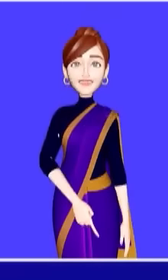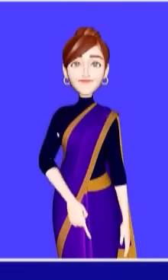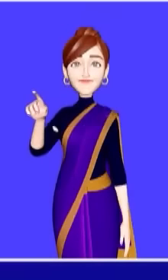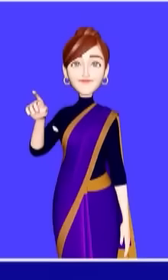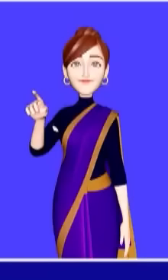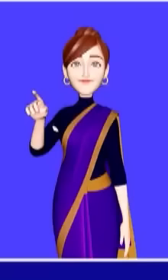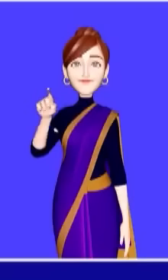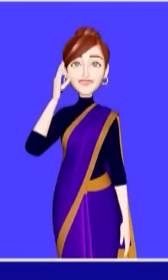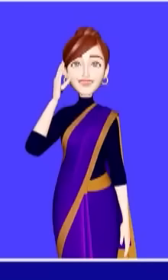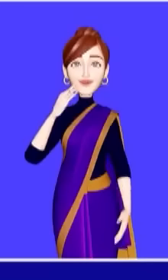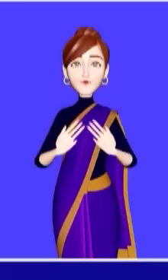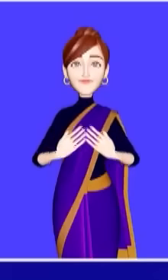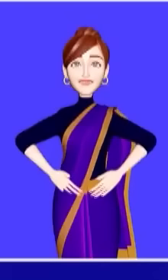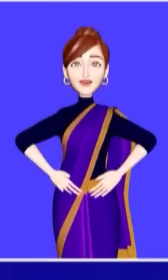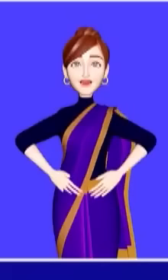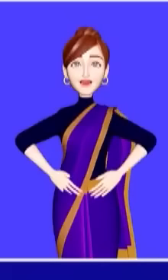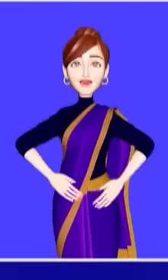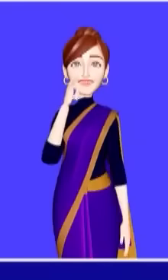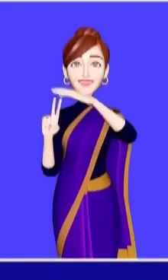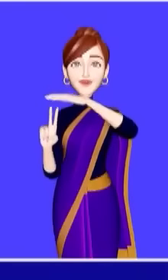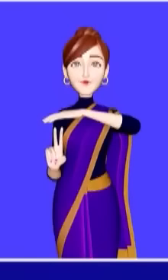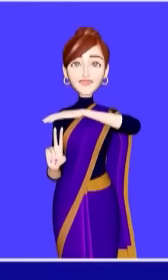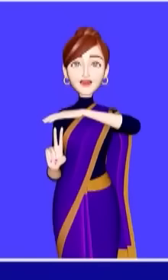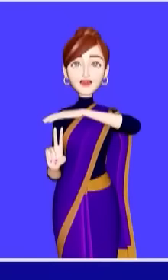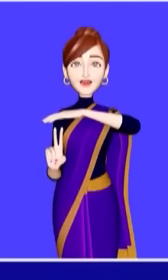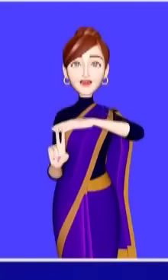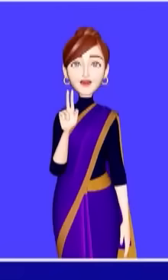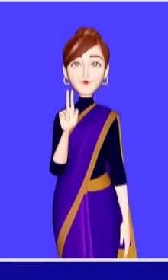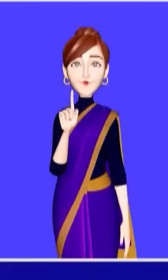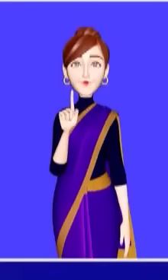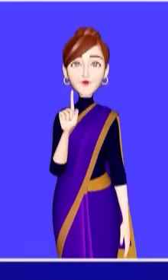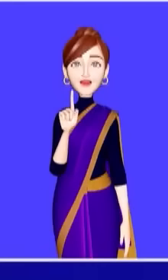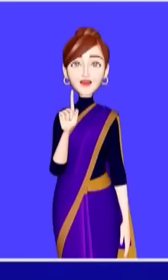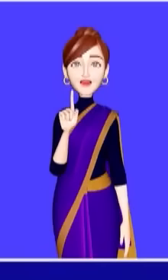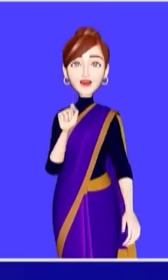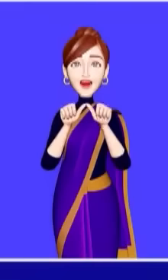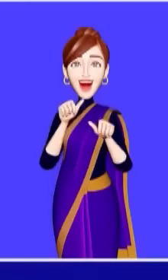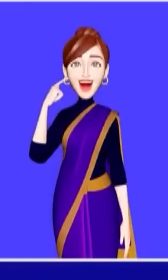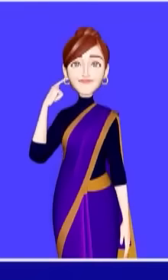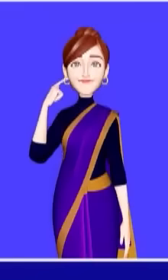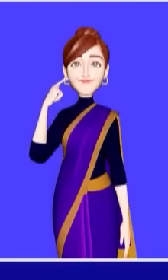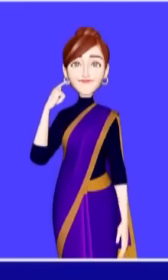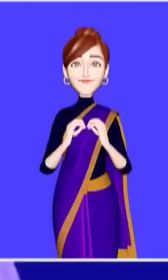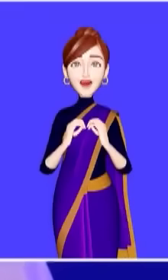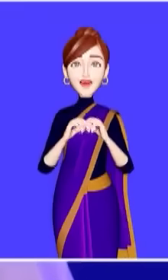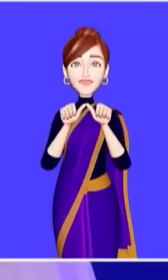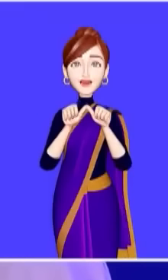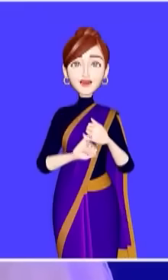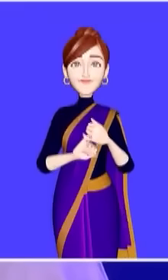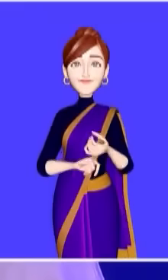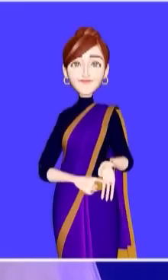बिल्ड करेंगे और बेहतर डिसीजन ले सकेंगे। इससे और ज्यादा लोगों